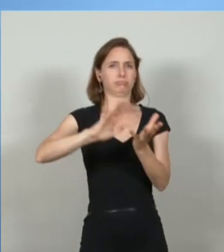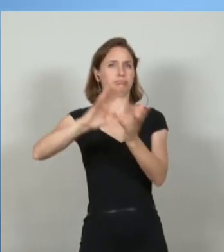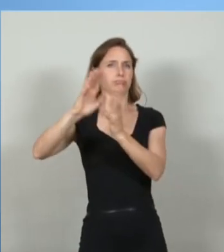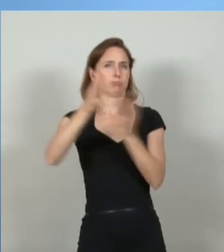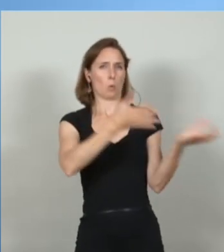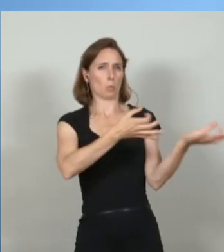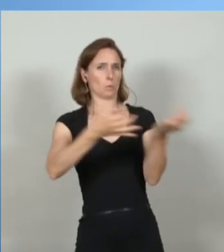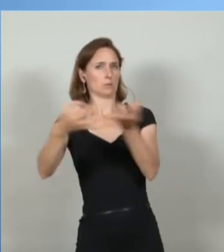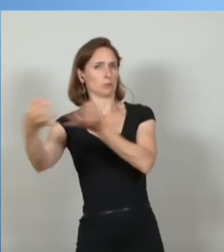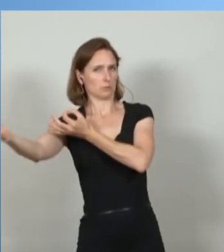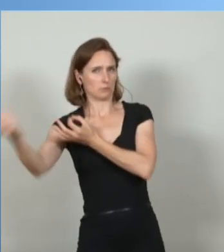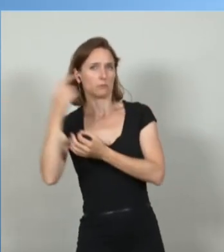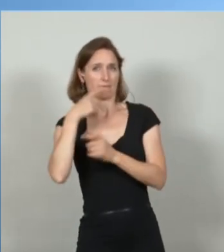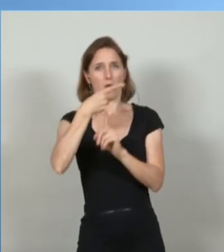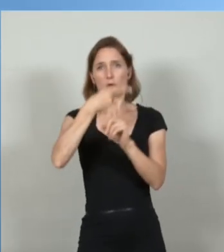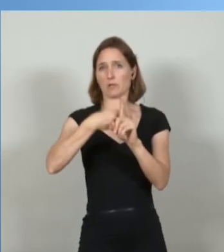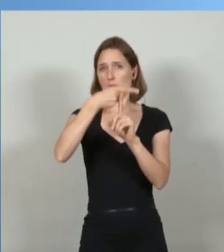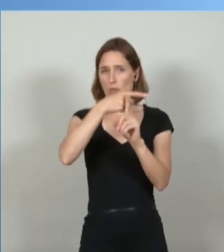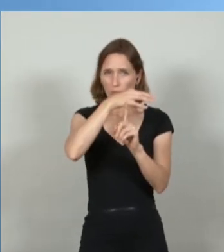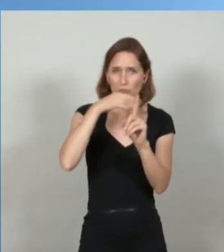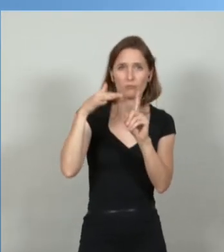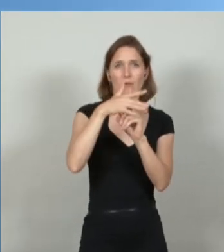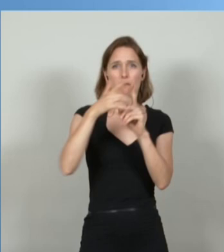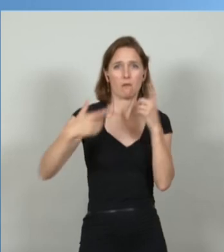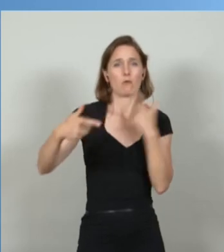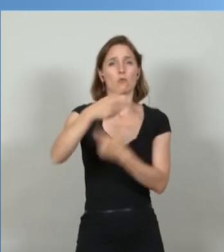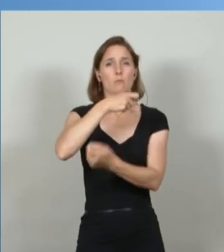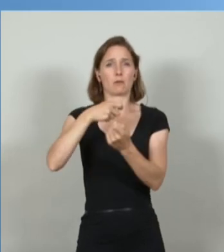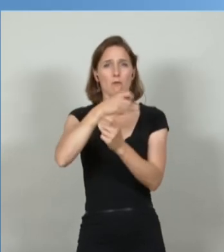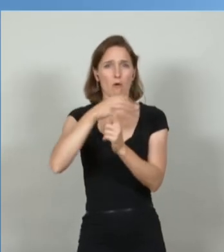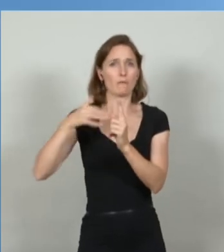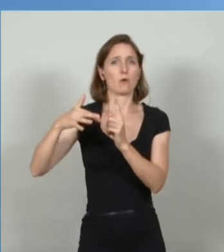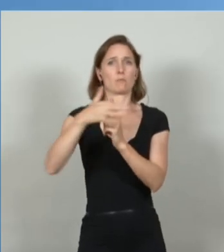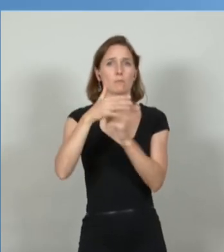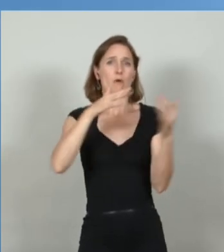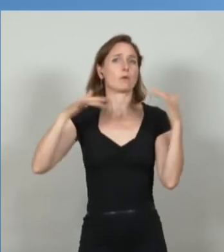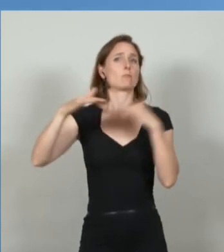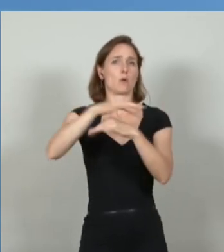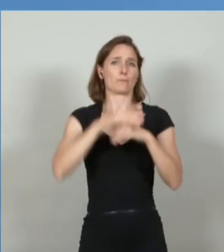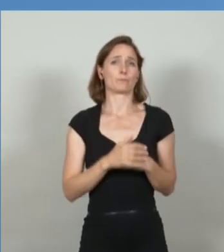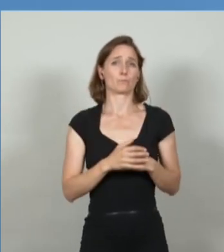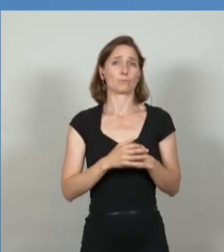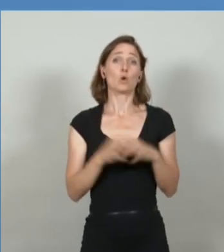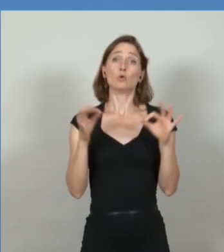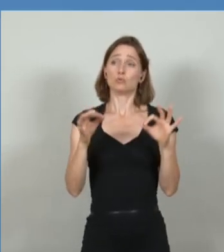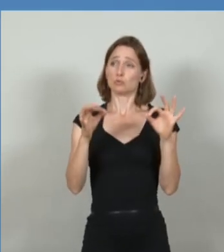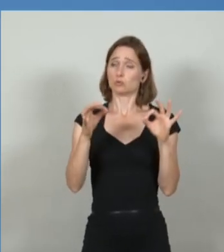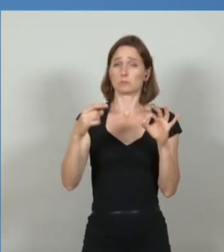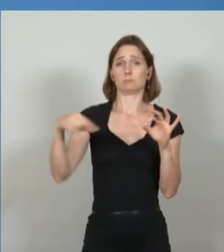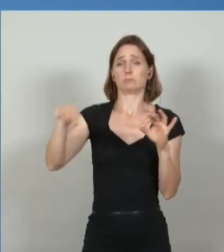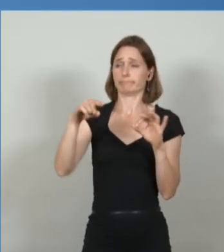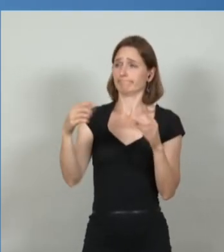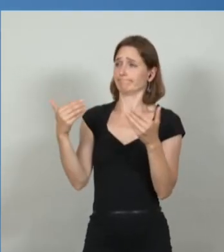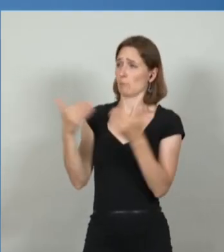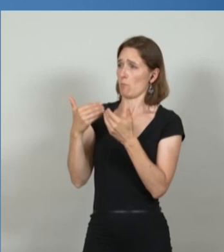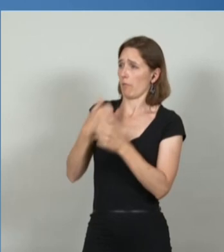sociétaux économiques et environnementaux l'exercice qui nous a été demandé et auquel nous avait nous avons répondu six